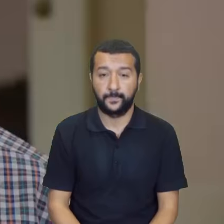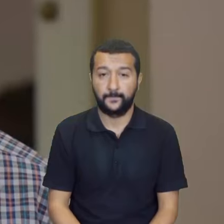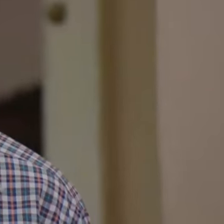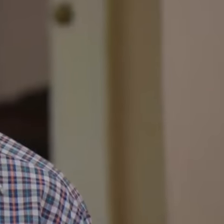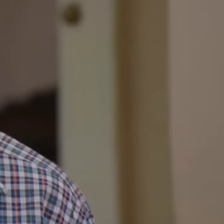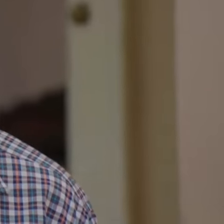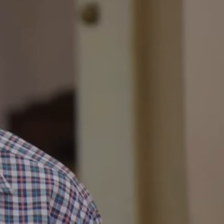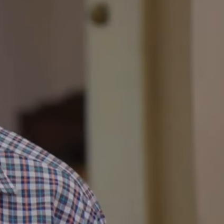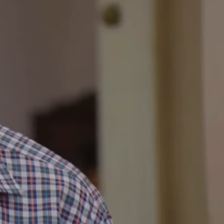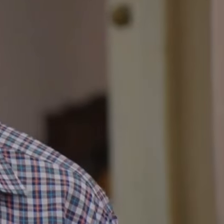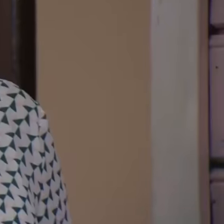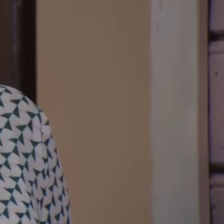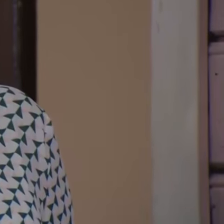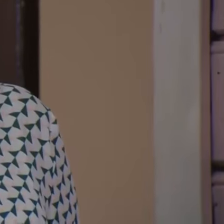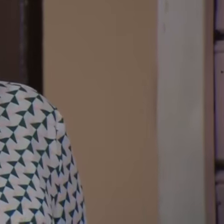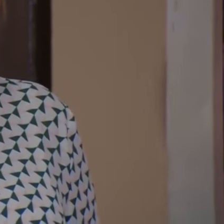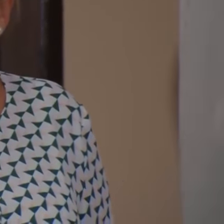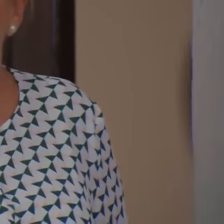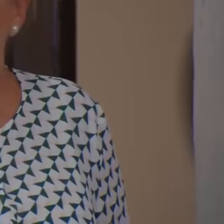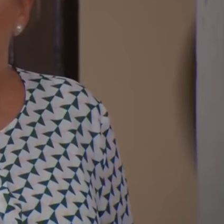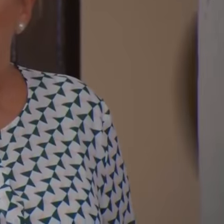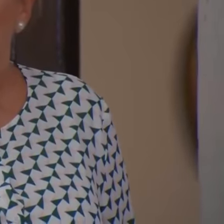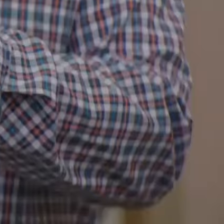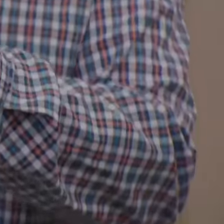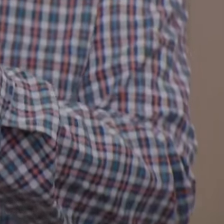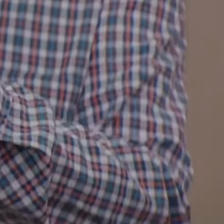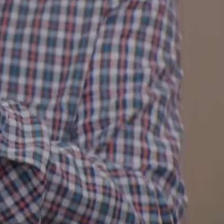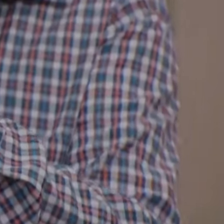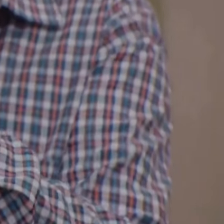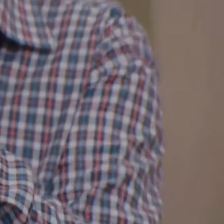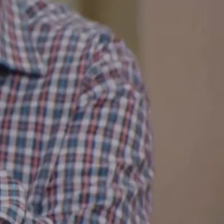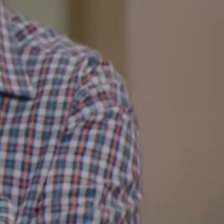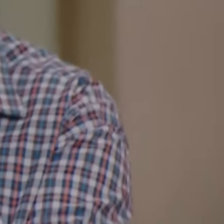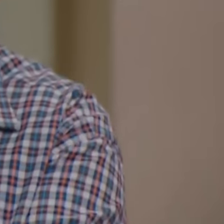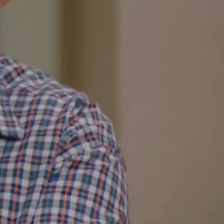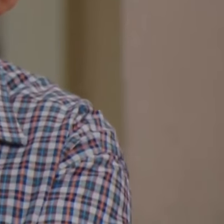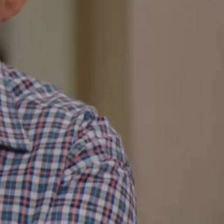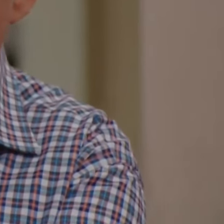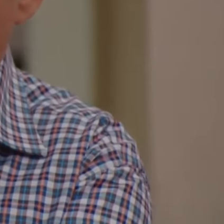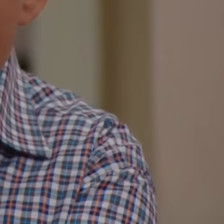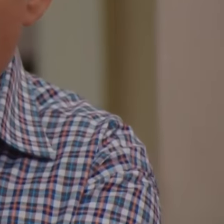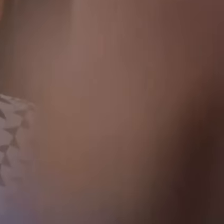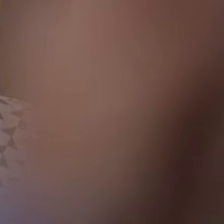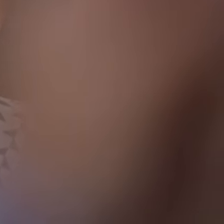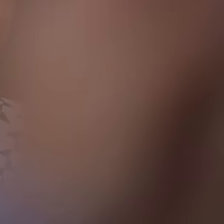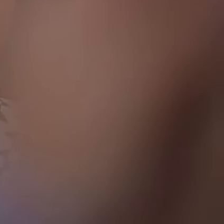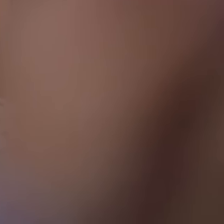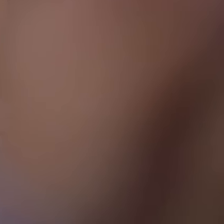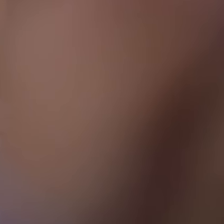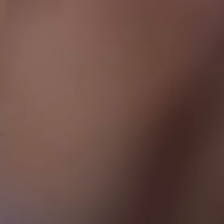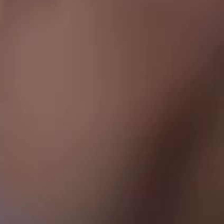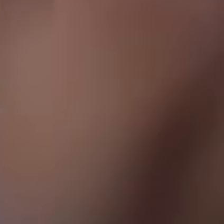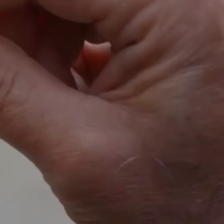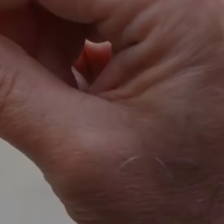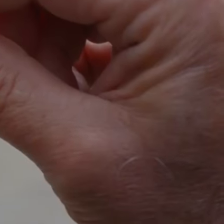Ayşen koluna girdi, arkaya doğru el sallayarak gidiyorlar. Güncel'le Sevda sevinçle el salladılar. Adile ve Münir şok